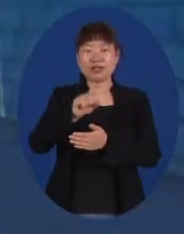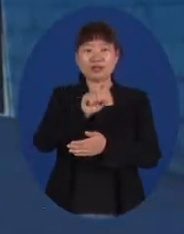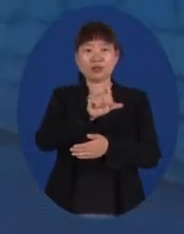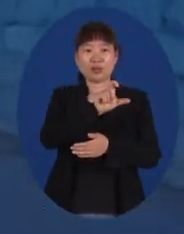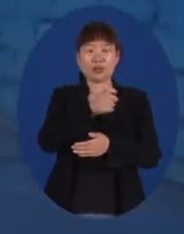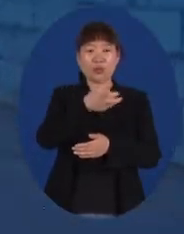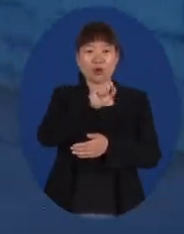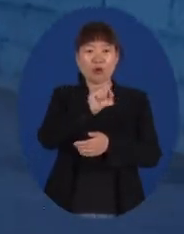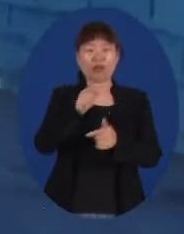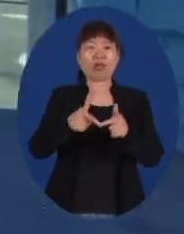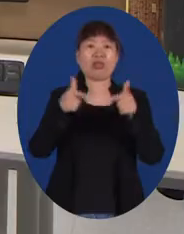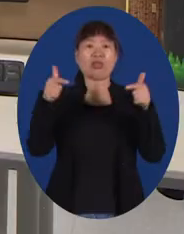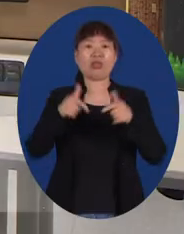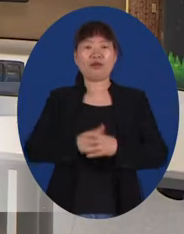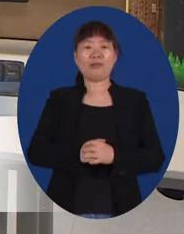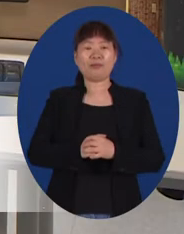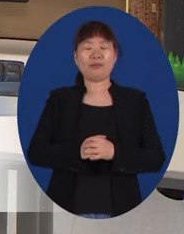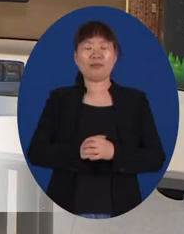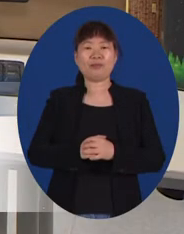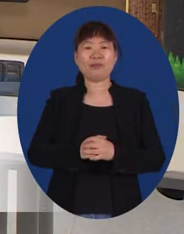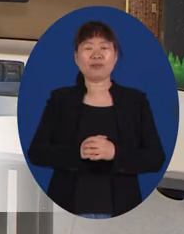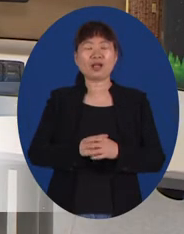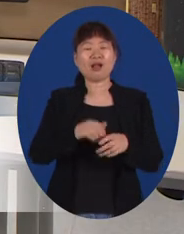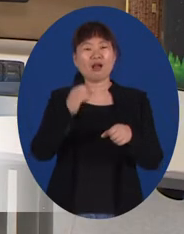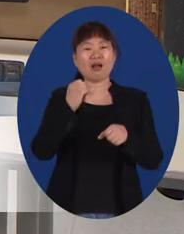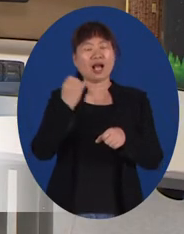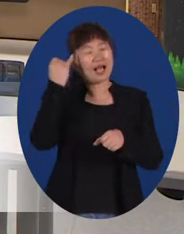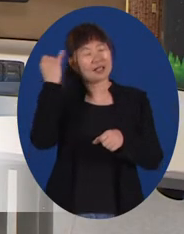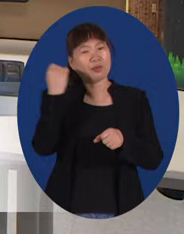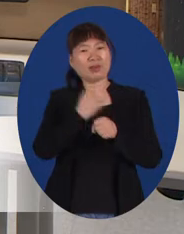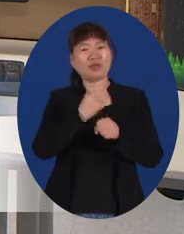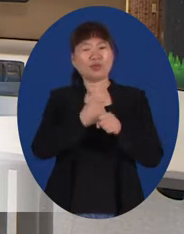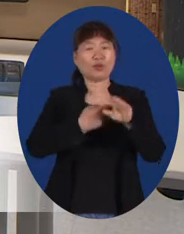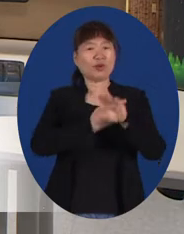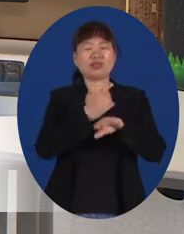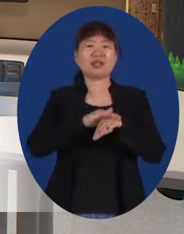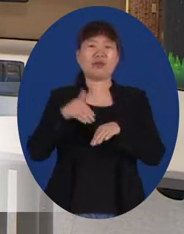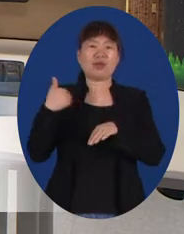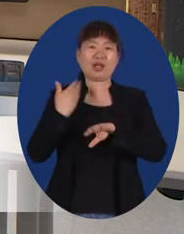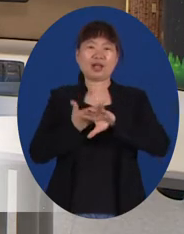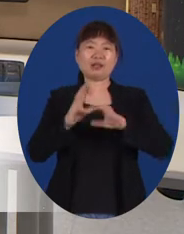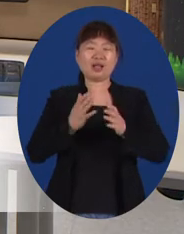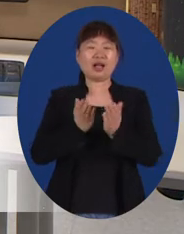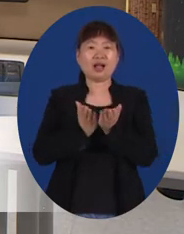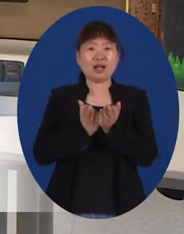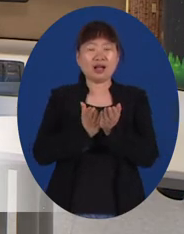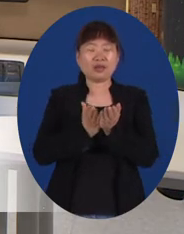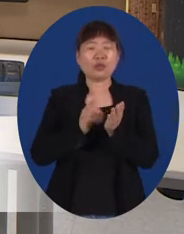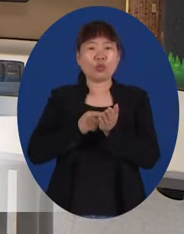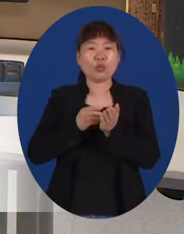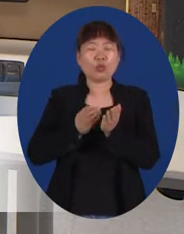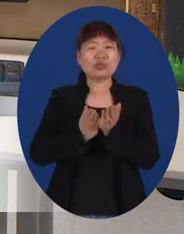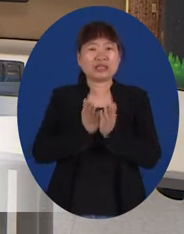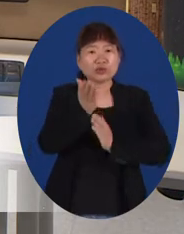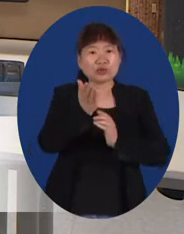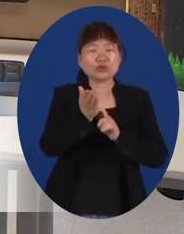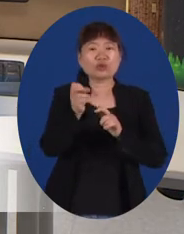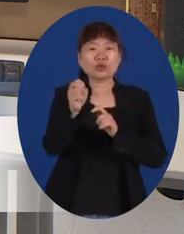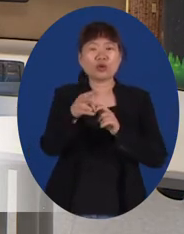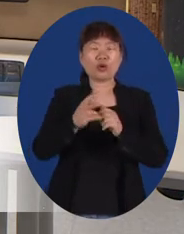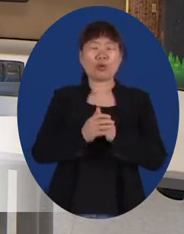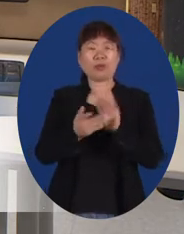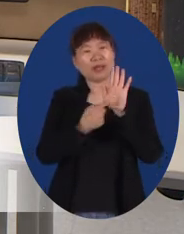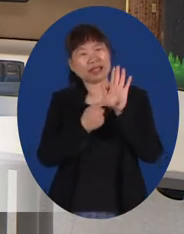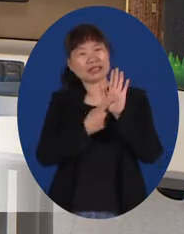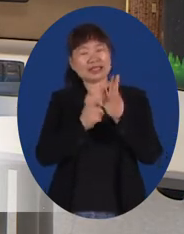로 풀쩍 뛰었습니다 개발 외에는 잘 모르는 부분이 많았거든요 몸 해외진출 라던가 마케팅이 라던가 뭐 사업화